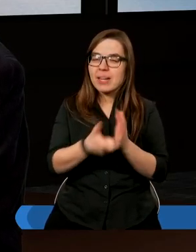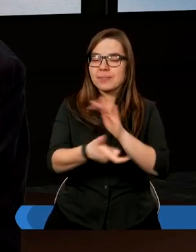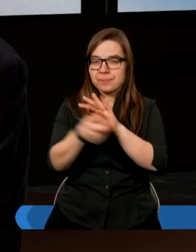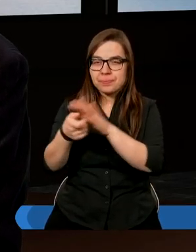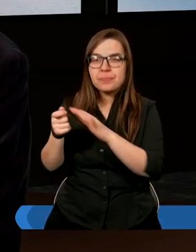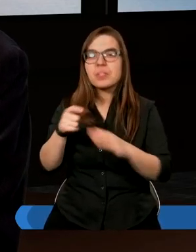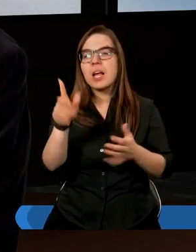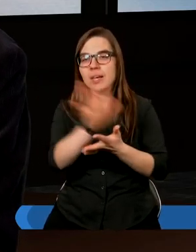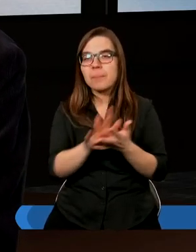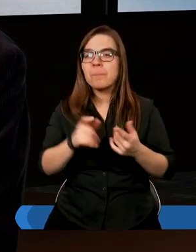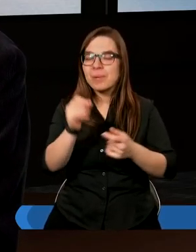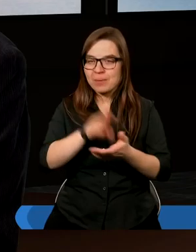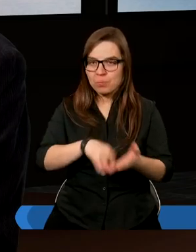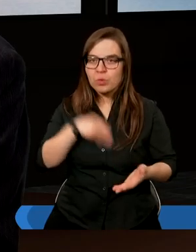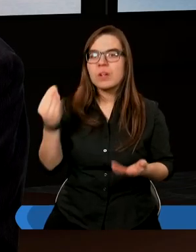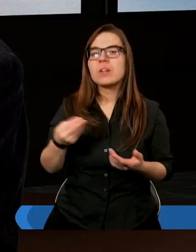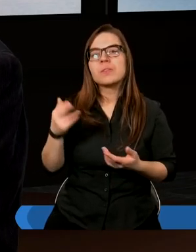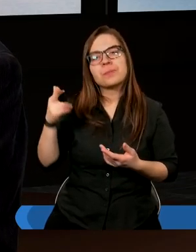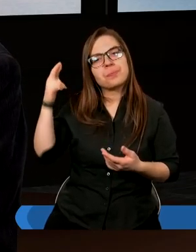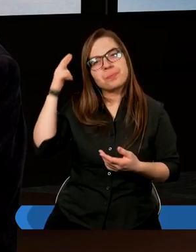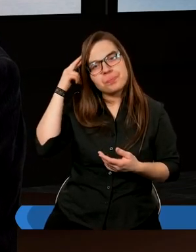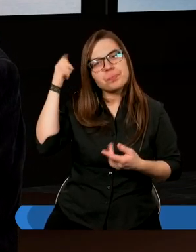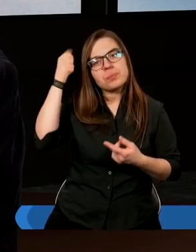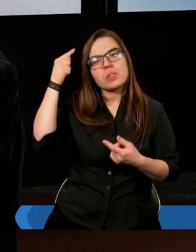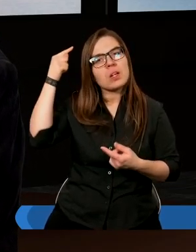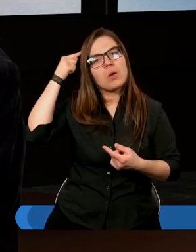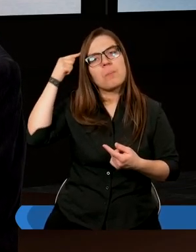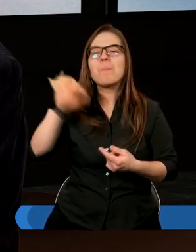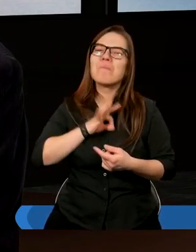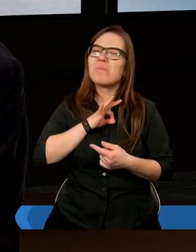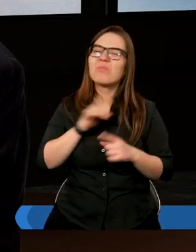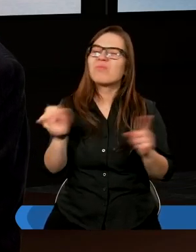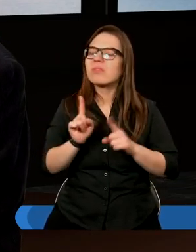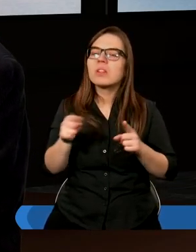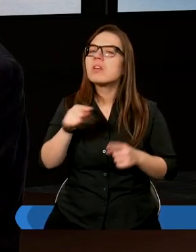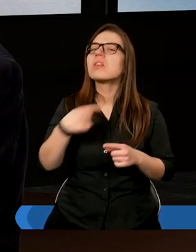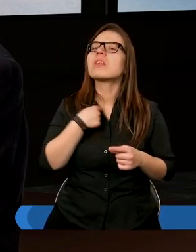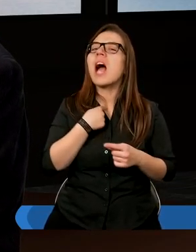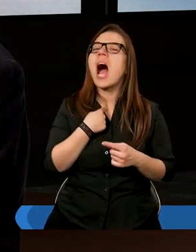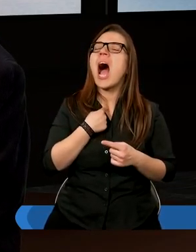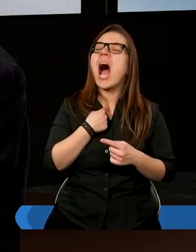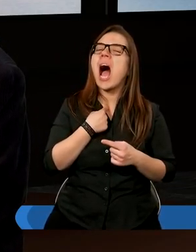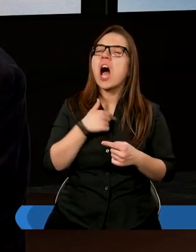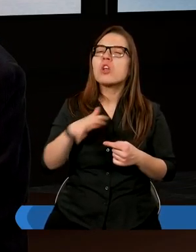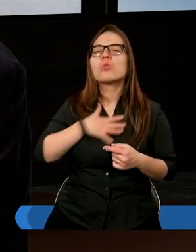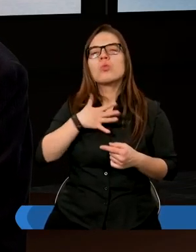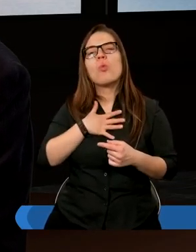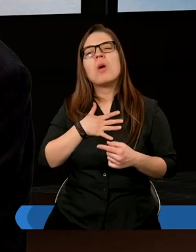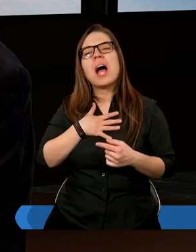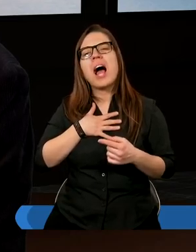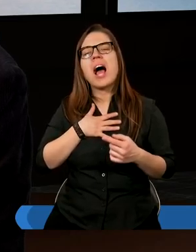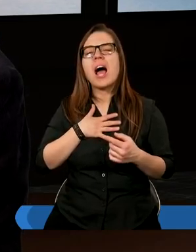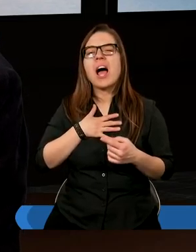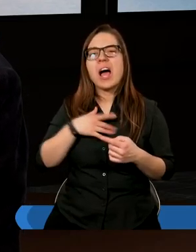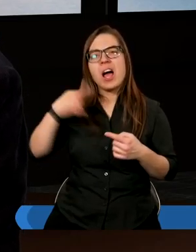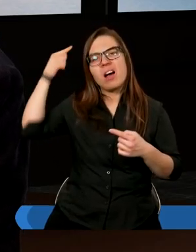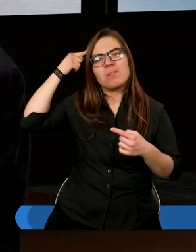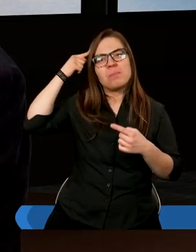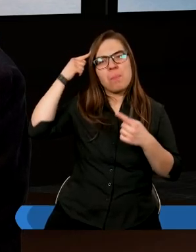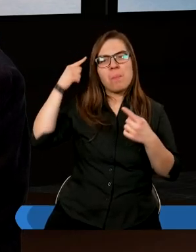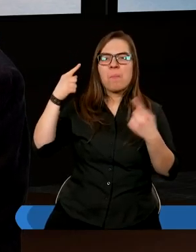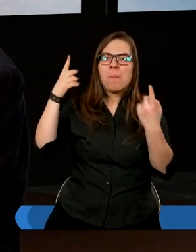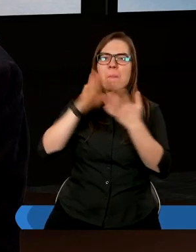przypowieści na rozumie swoim nie polegaj, ja sądzę tu chyba nie chodzi o to, żebyśmy bezmyślnie